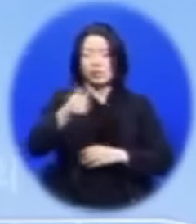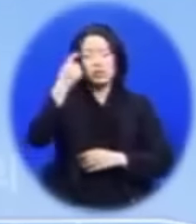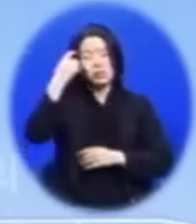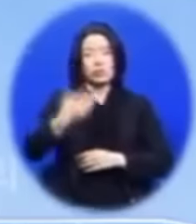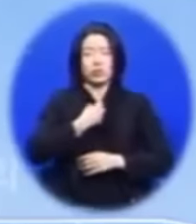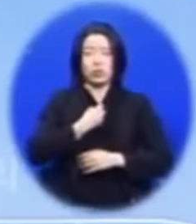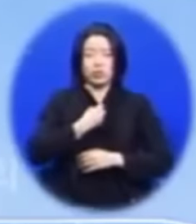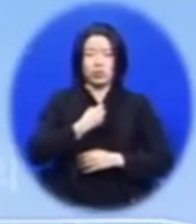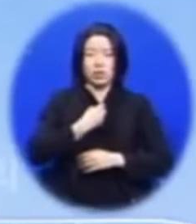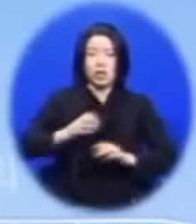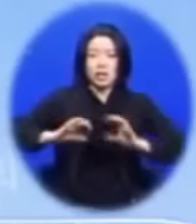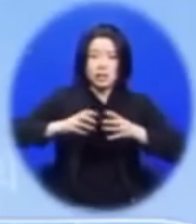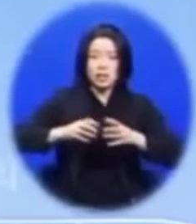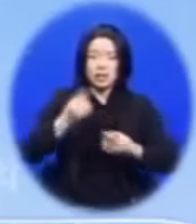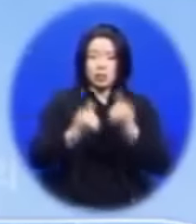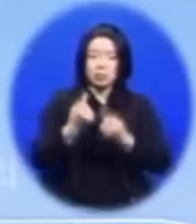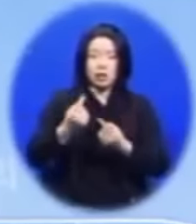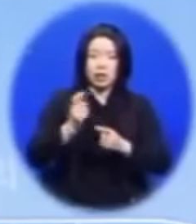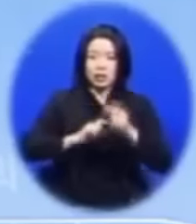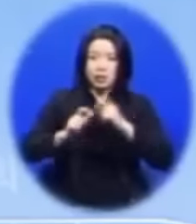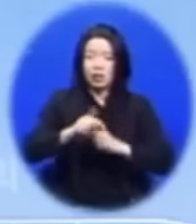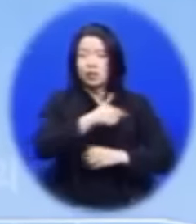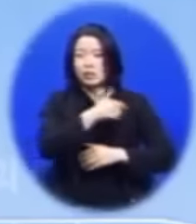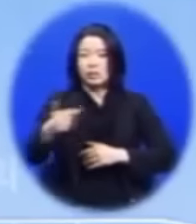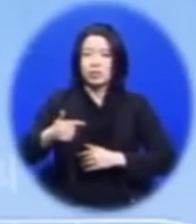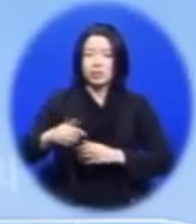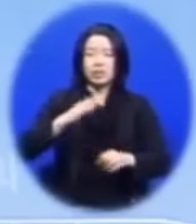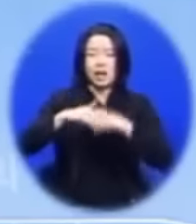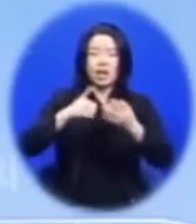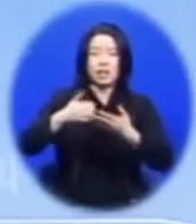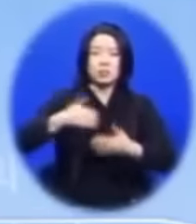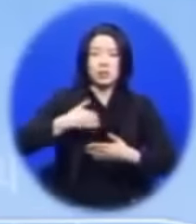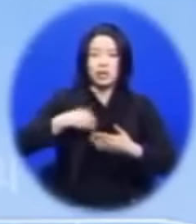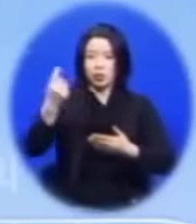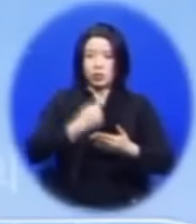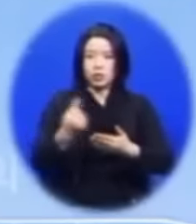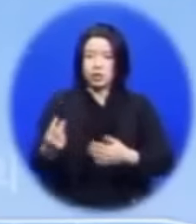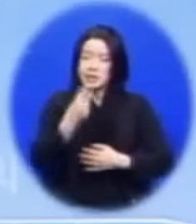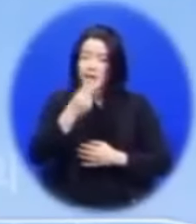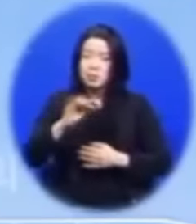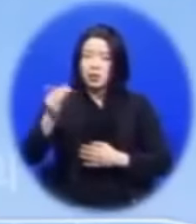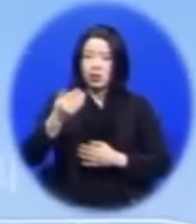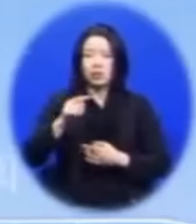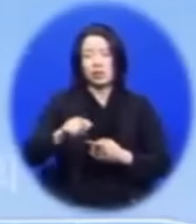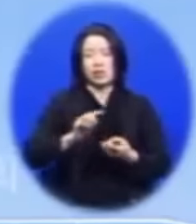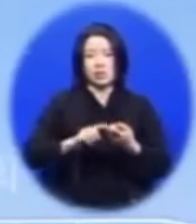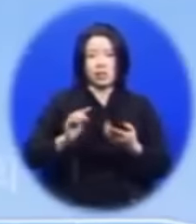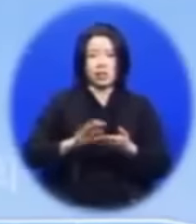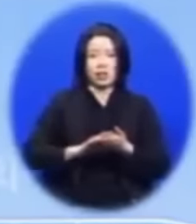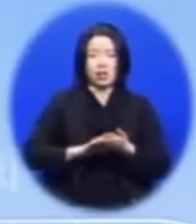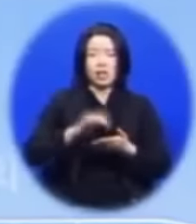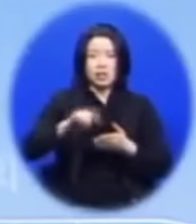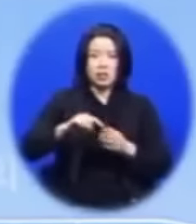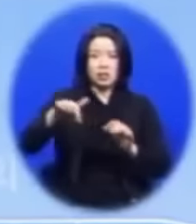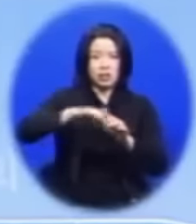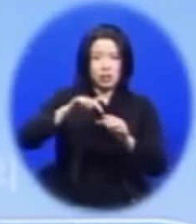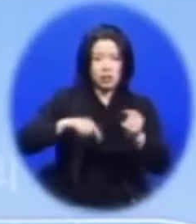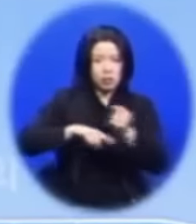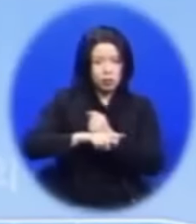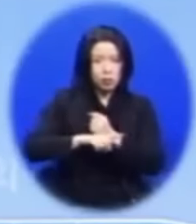세상보다 크신 예수님이 내게 오셔서 내 생명이 되셨다는데 이걸 다 조로만